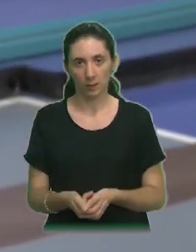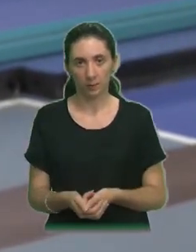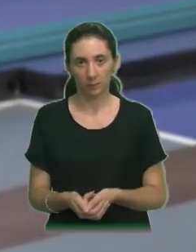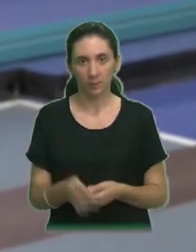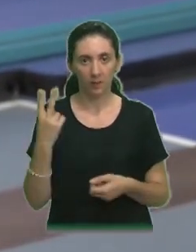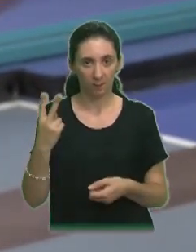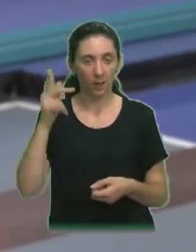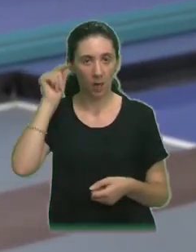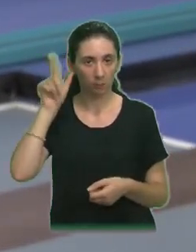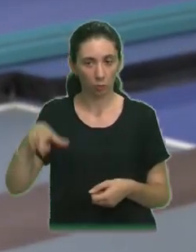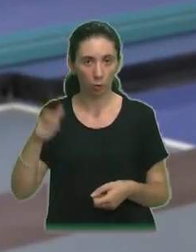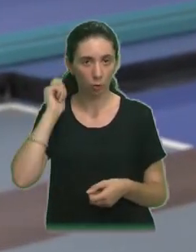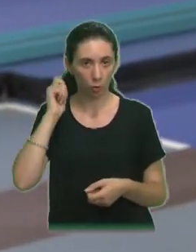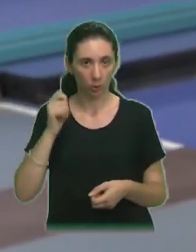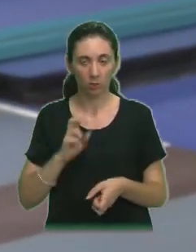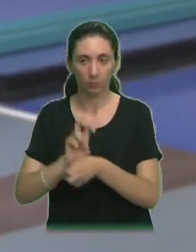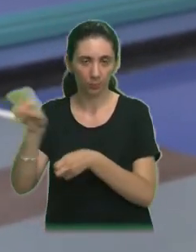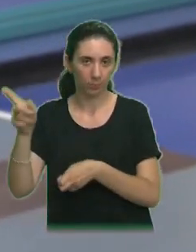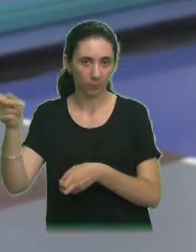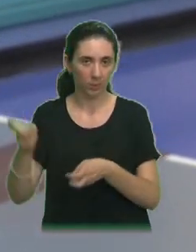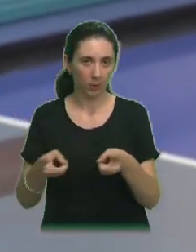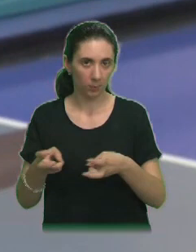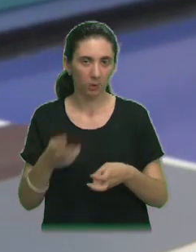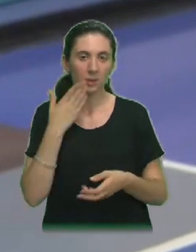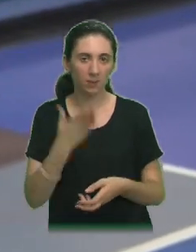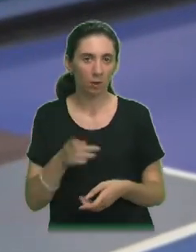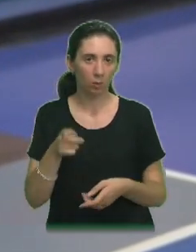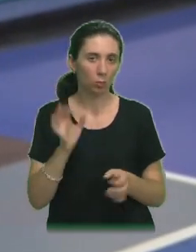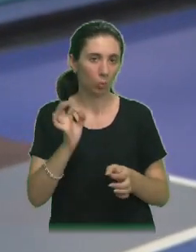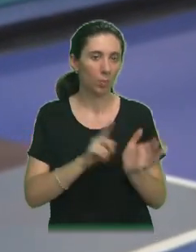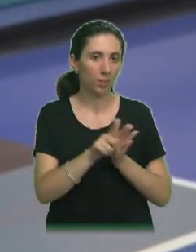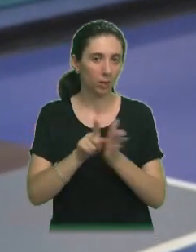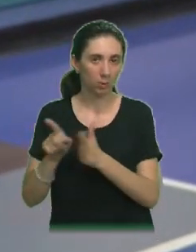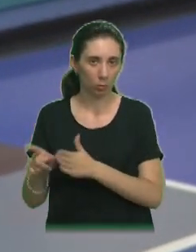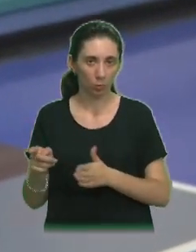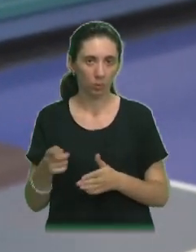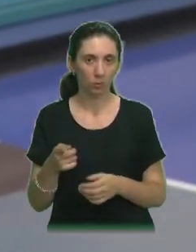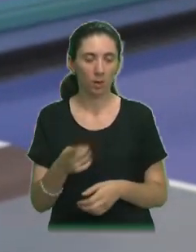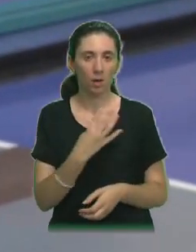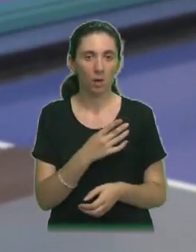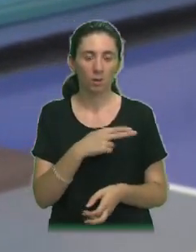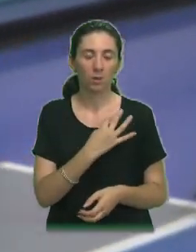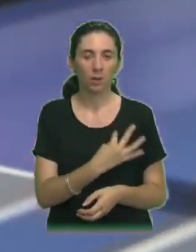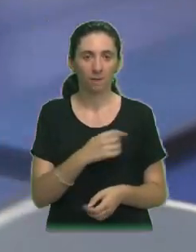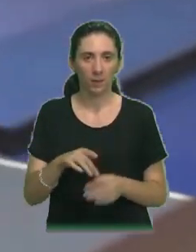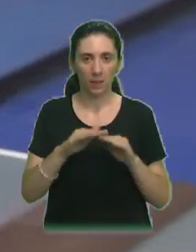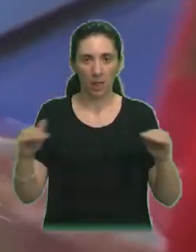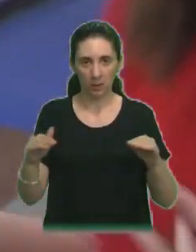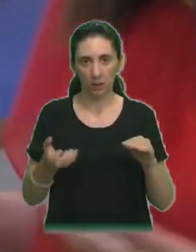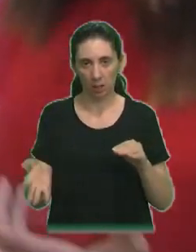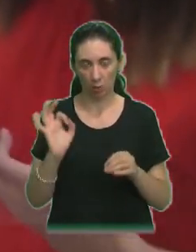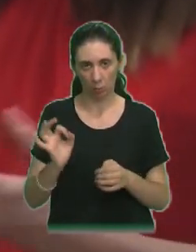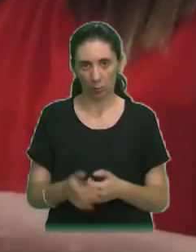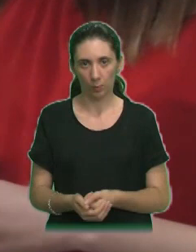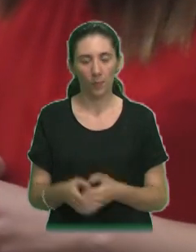dvije Karlovčanke su završile u reprezentaciji na kraju, zahvaljujući dobrim rezultatima na hrvatskoj razini. I kakav je